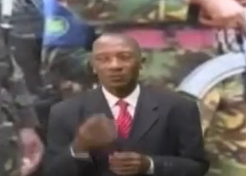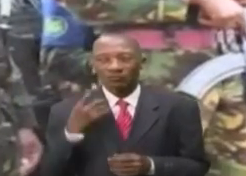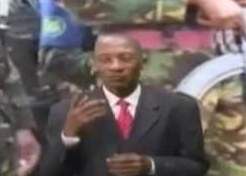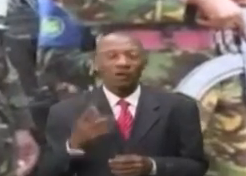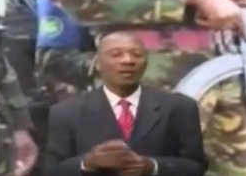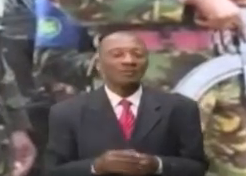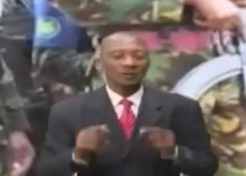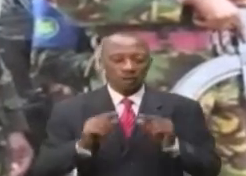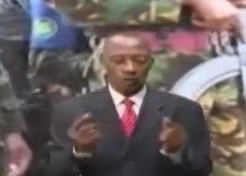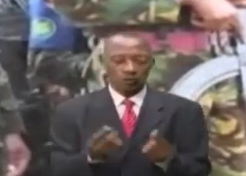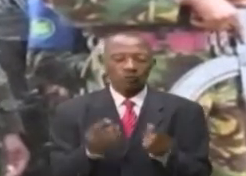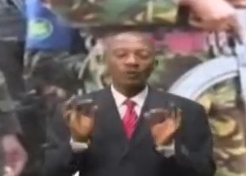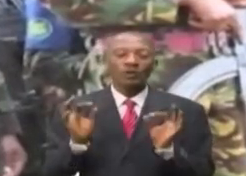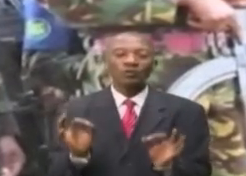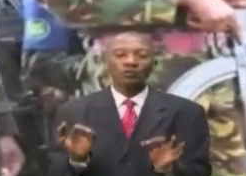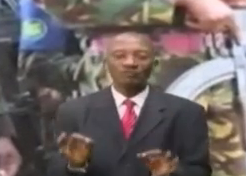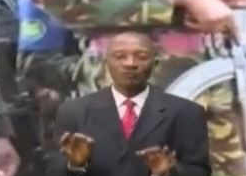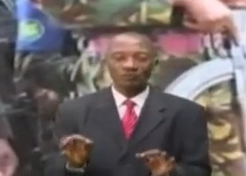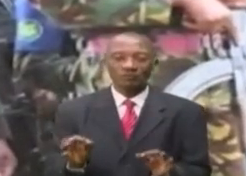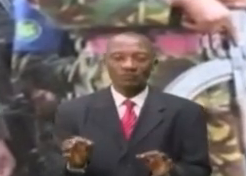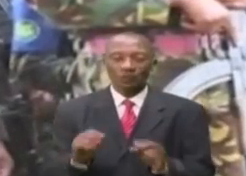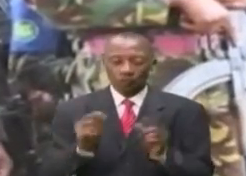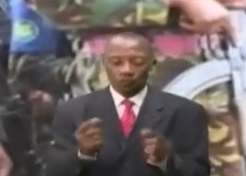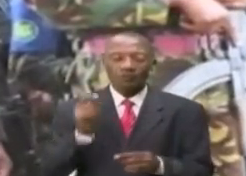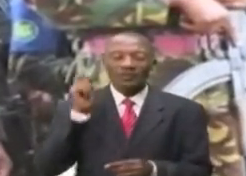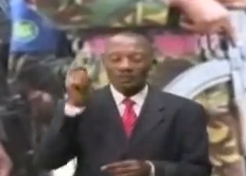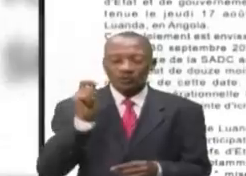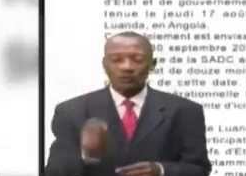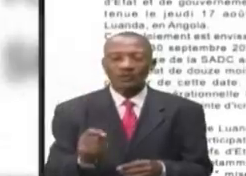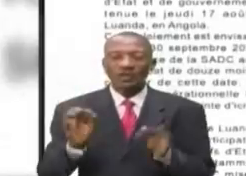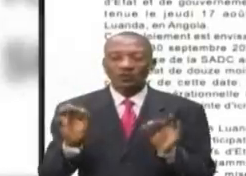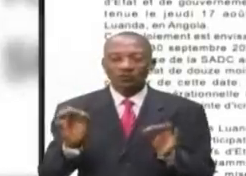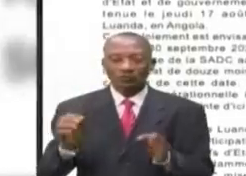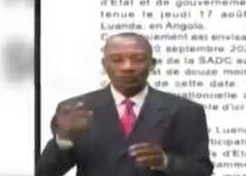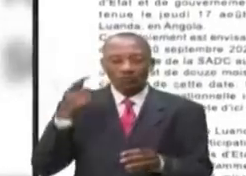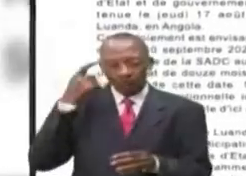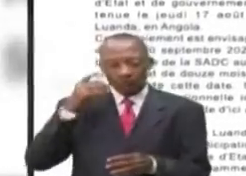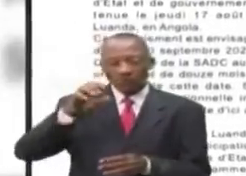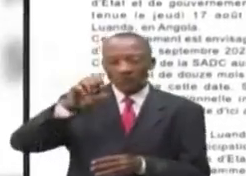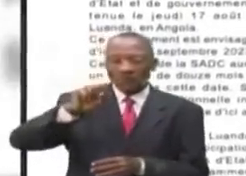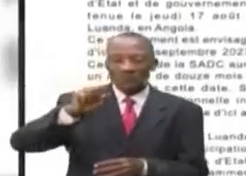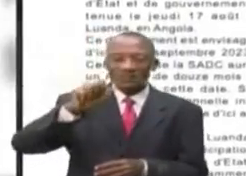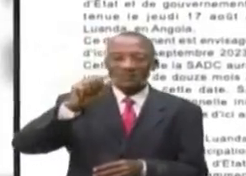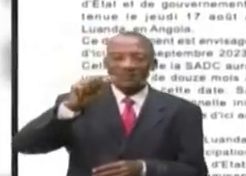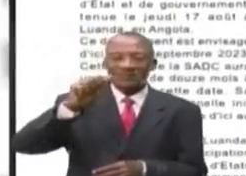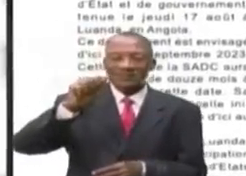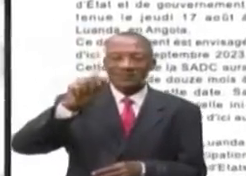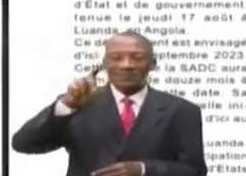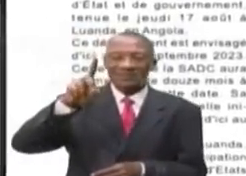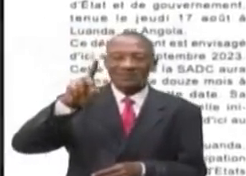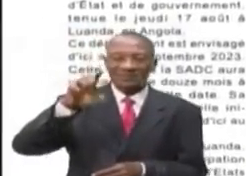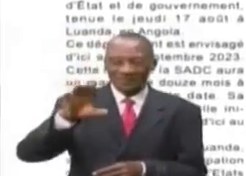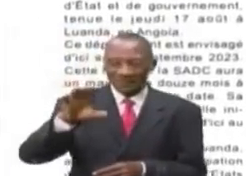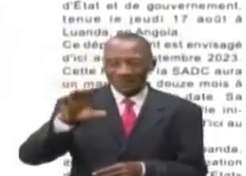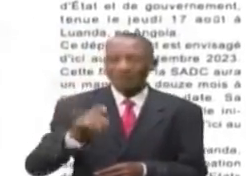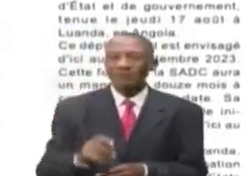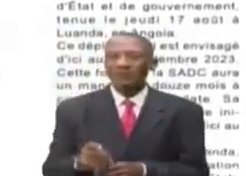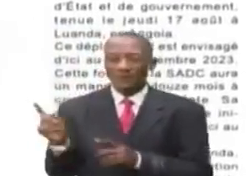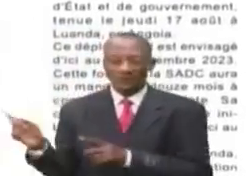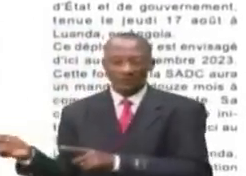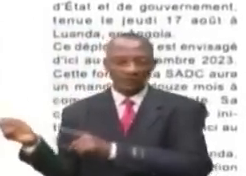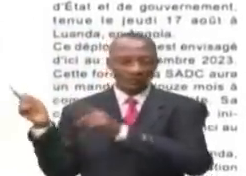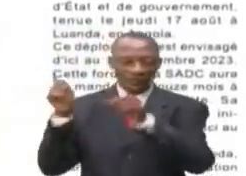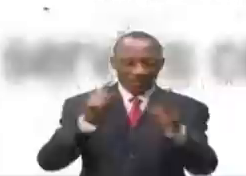la RD Congo, adoptée en mai dernier, écrit le journal. Le déploiement de cette force militaire de la communauté de développement